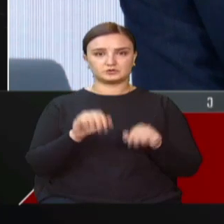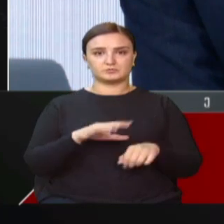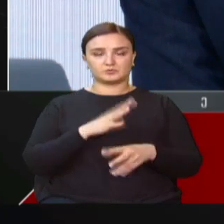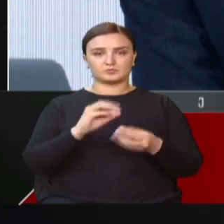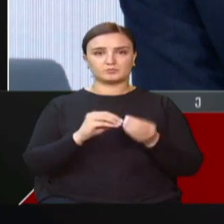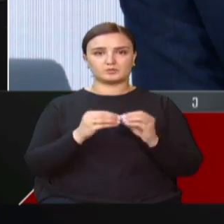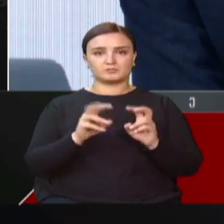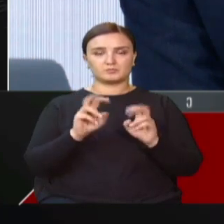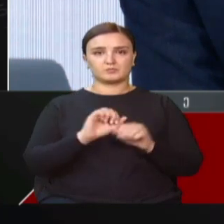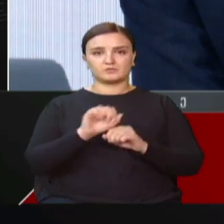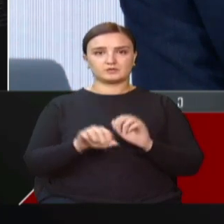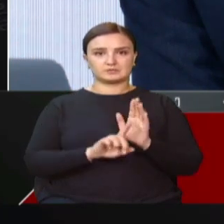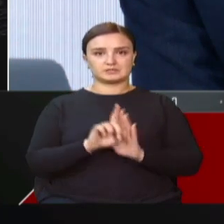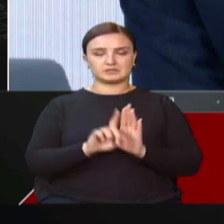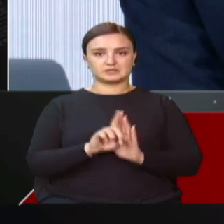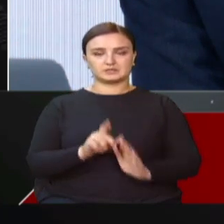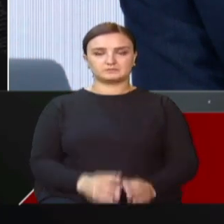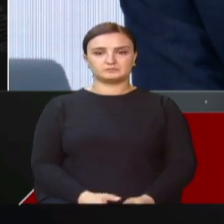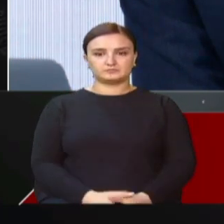Problemis magoarebi satskisi.